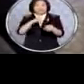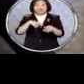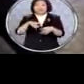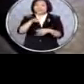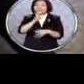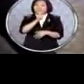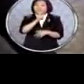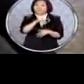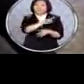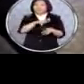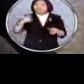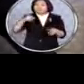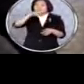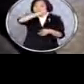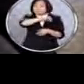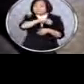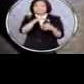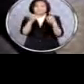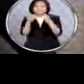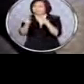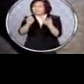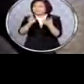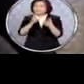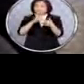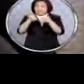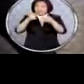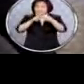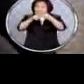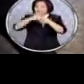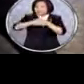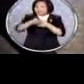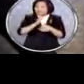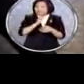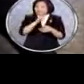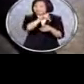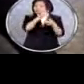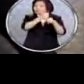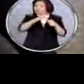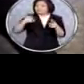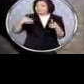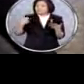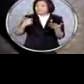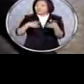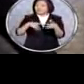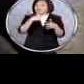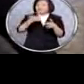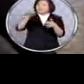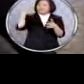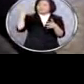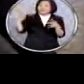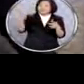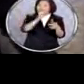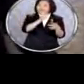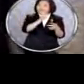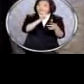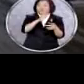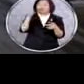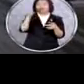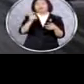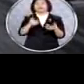出他不知道台湾共识就是一个民主过程吗？而只是再重复他以前的过时的立场。